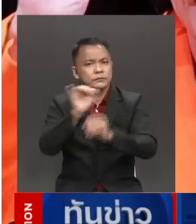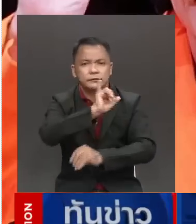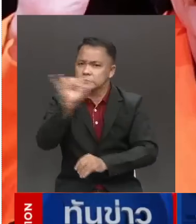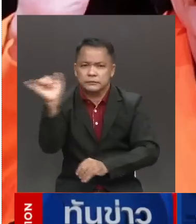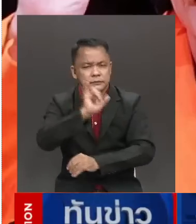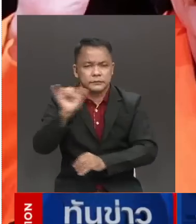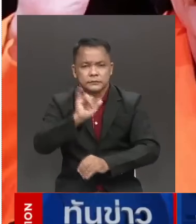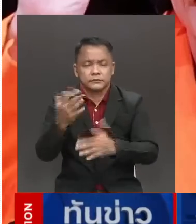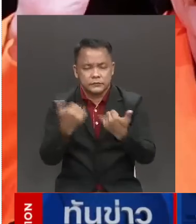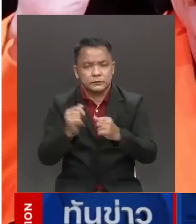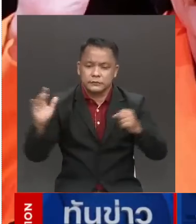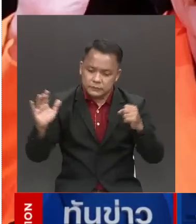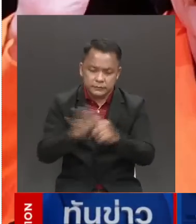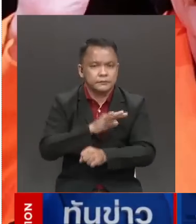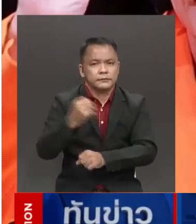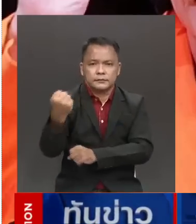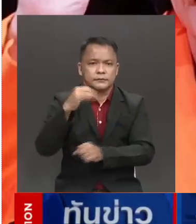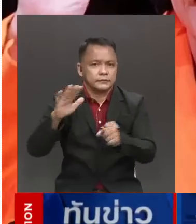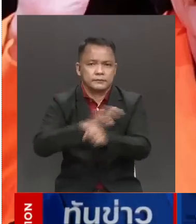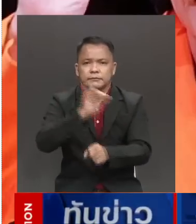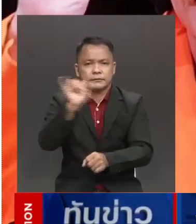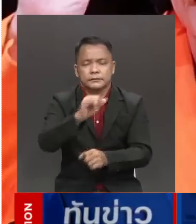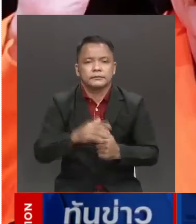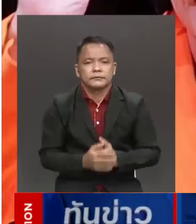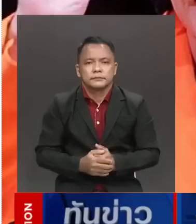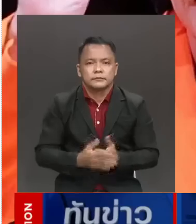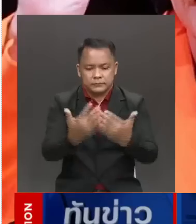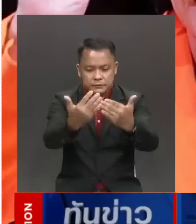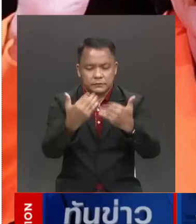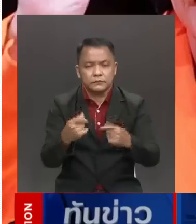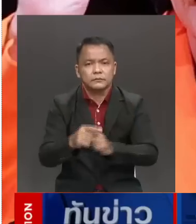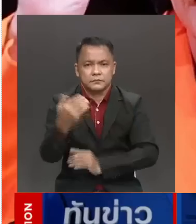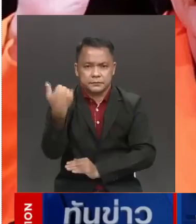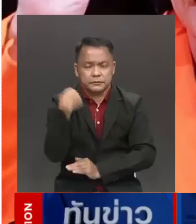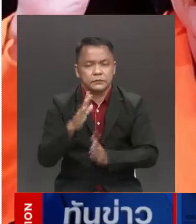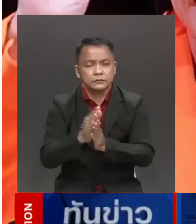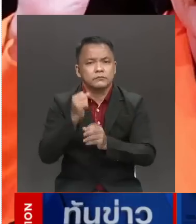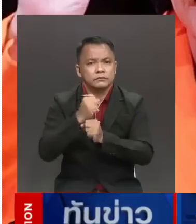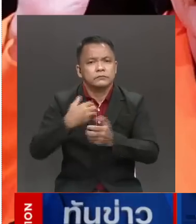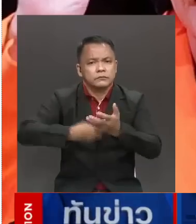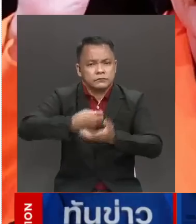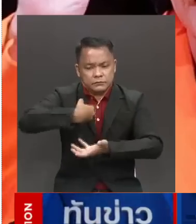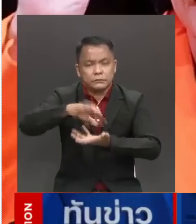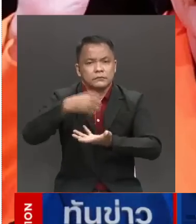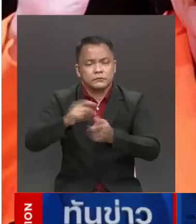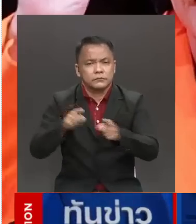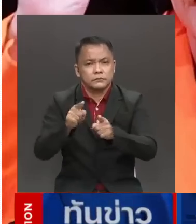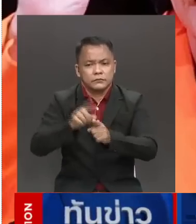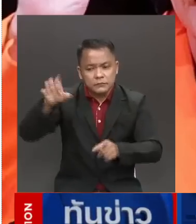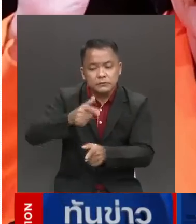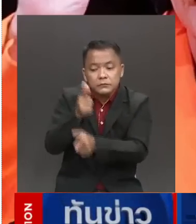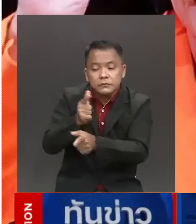ไม่ได้เต็มอำนาจหน้าที่เนี่ยนะครับส่วนกรณีที่มีคนออกมาแสดงความคิดเห็นบอกว่าเอาไปเลี้